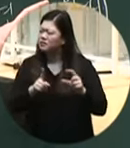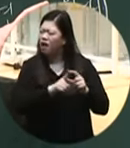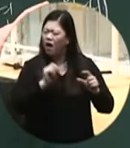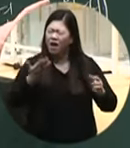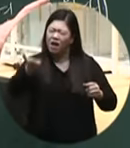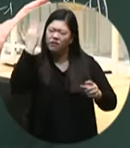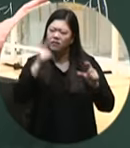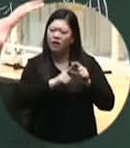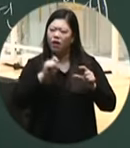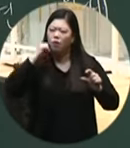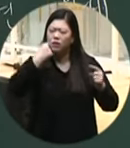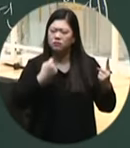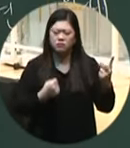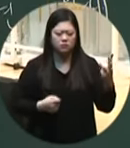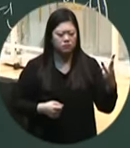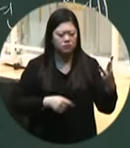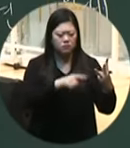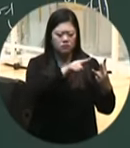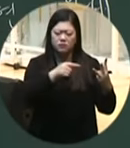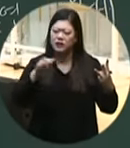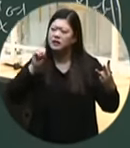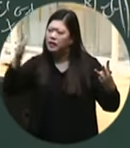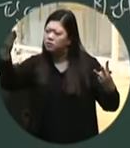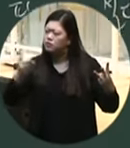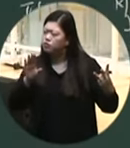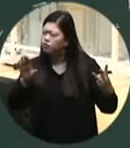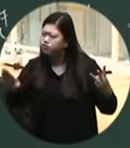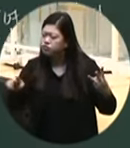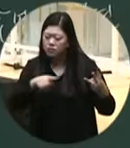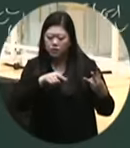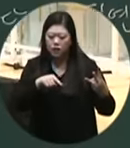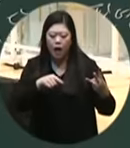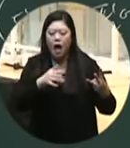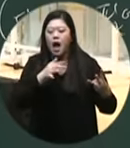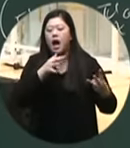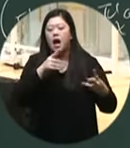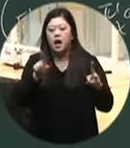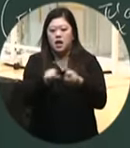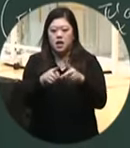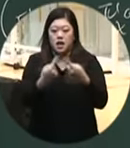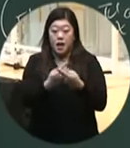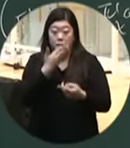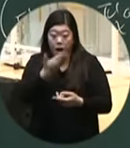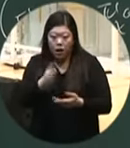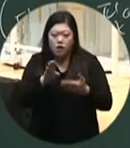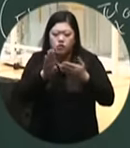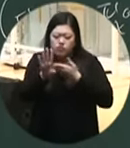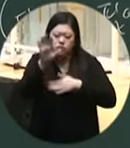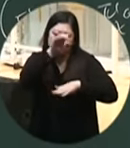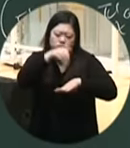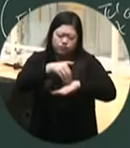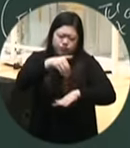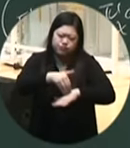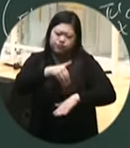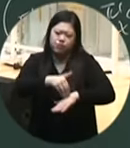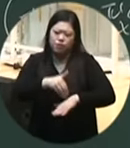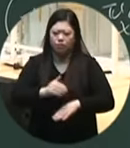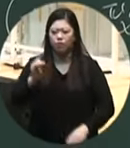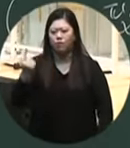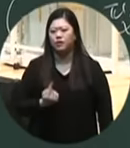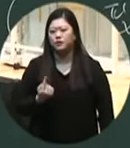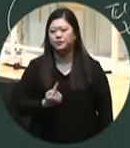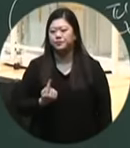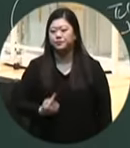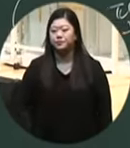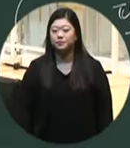it becomes very simple. 그럼 이게 여러분 훈련이 되어야 되고 렘넌트도 훈련이 되어야 돼요. That's why you need to be trained, and a remnant must be trained. 아니